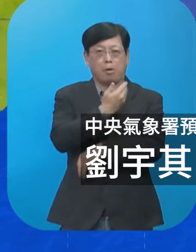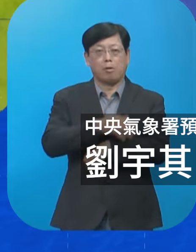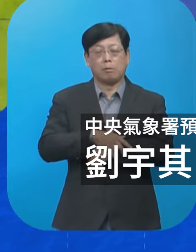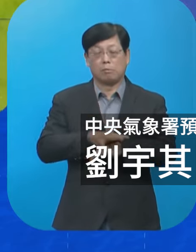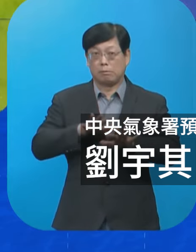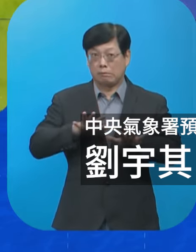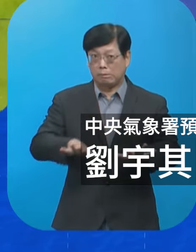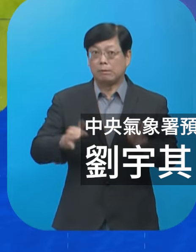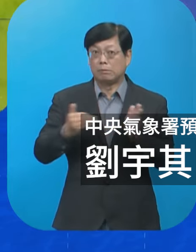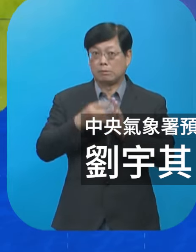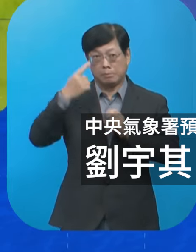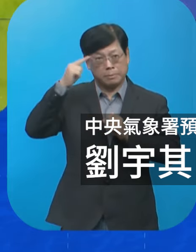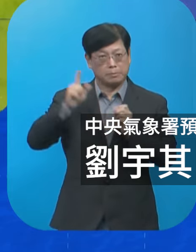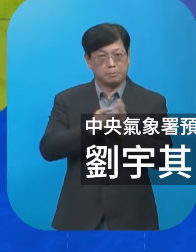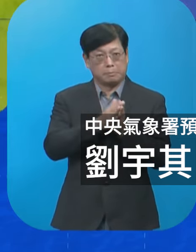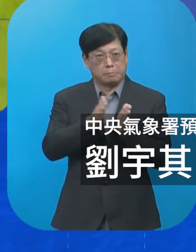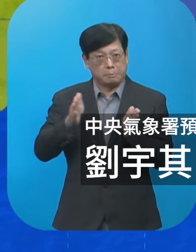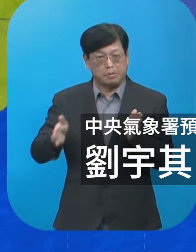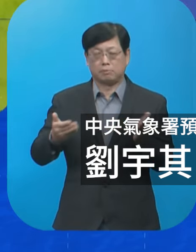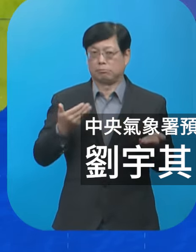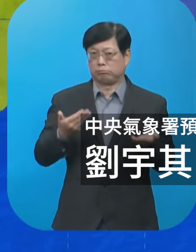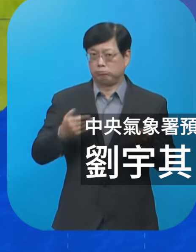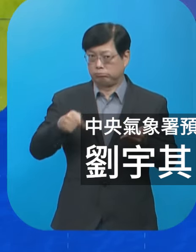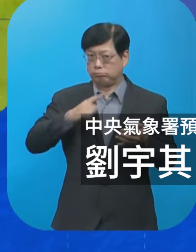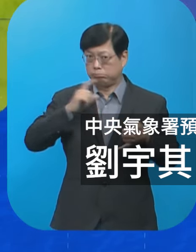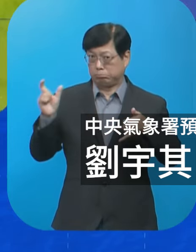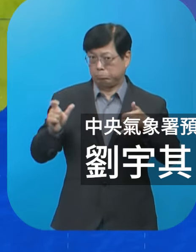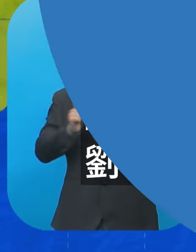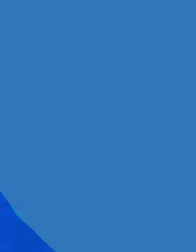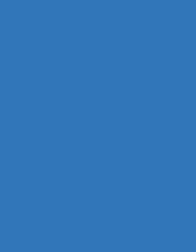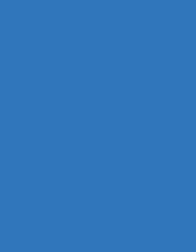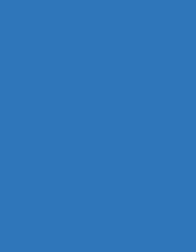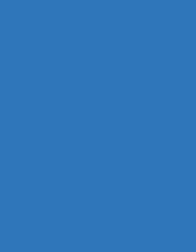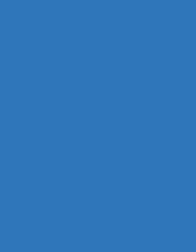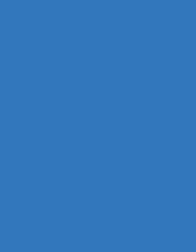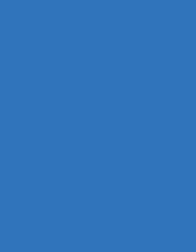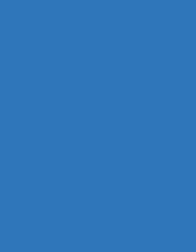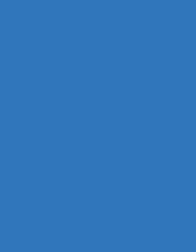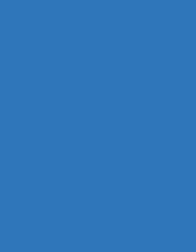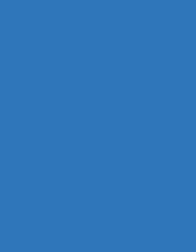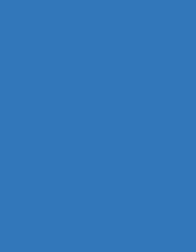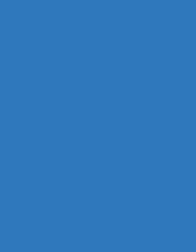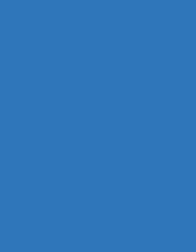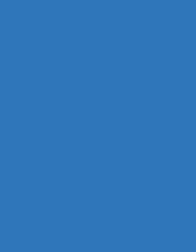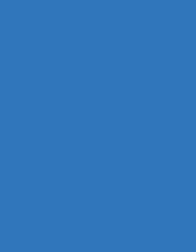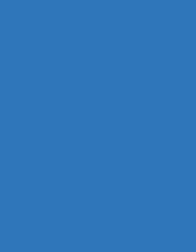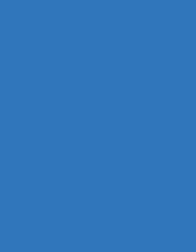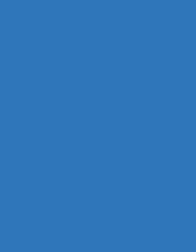从今天到明天这一段时间将会是这个台风影响台湾最大的时候。